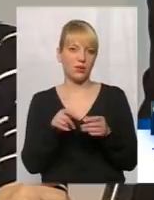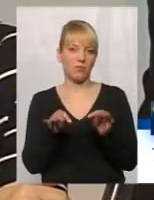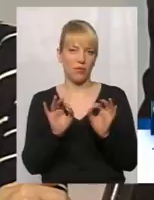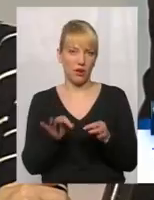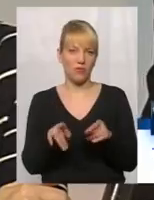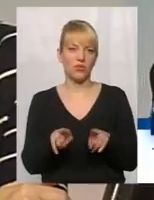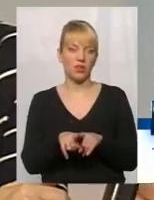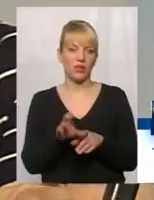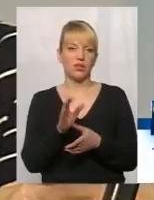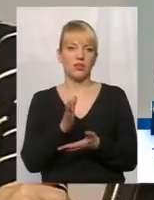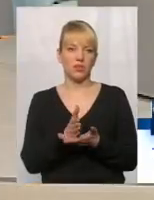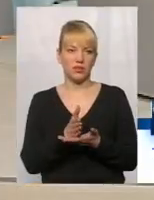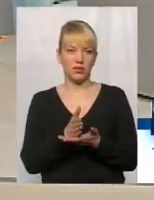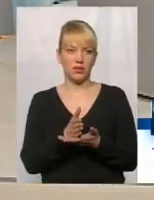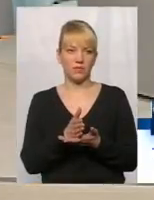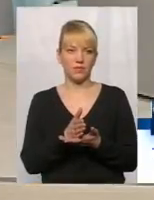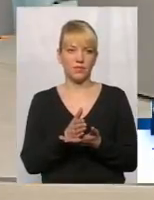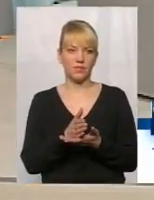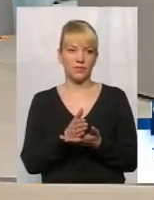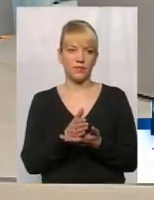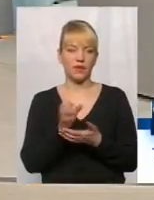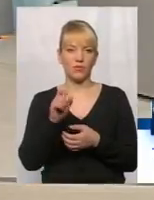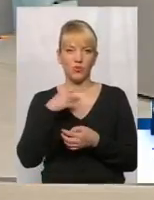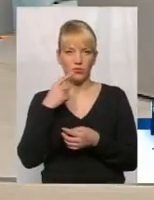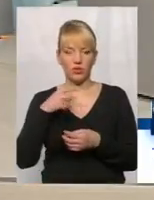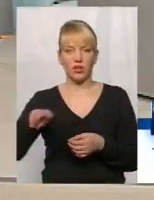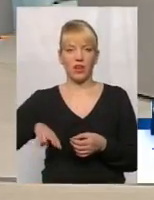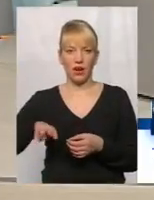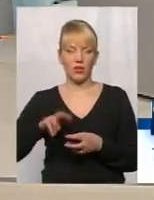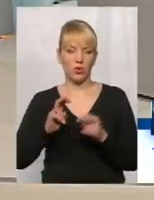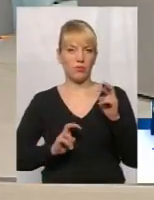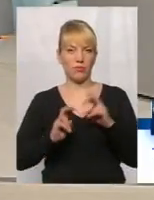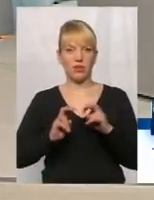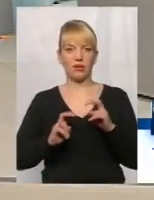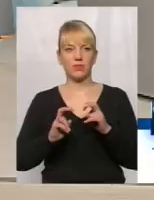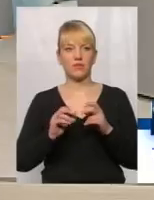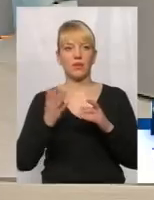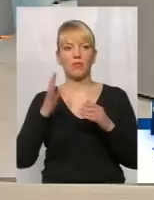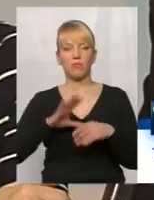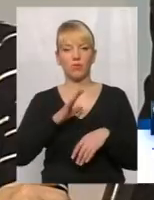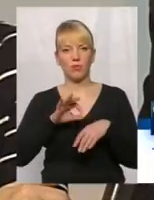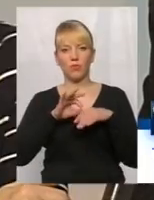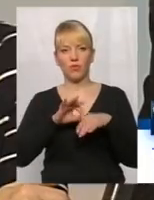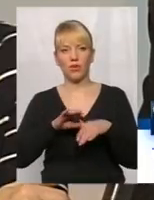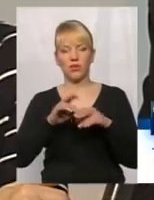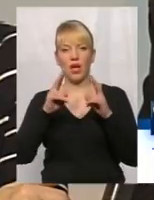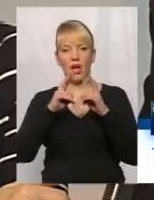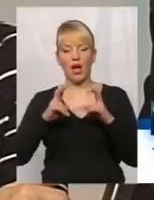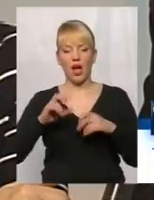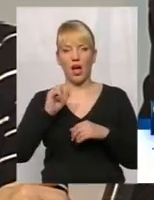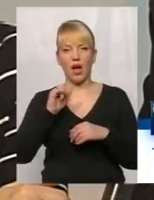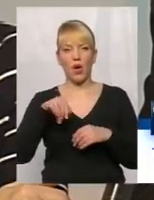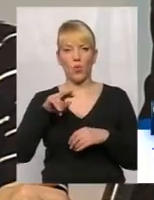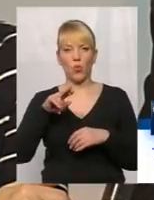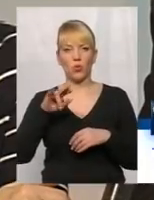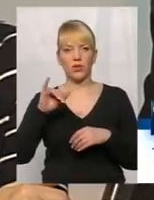це так і є, і може це доказати і директор підприємства. В ході проведення аудиту було також встановлено,